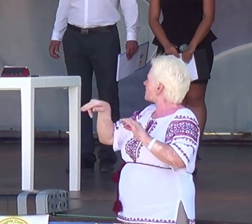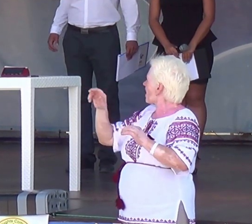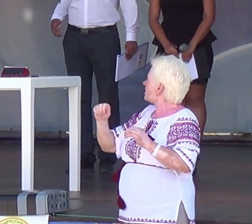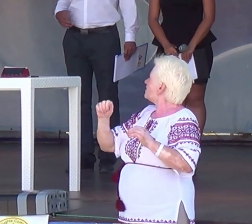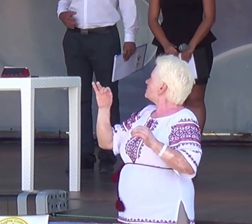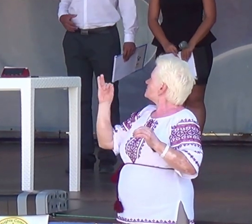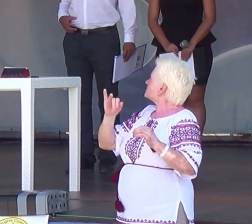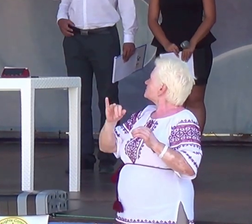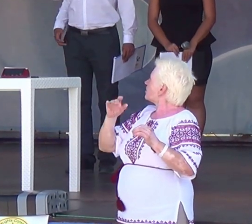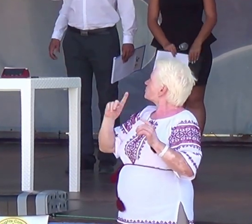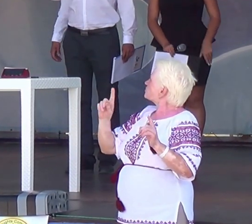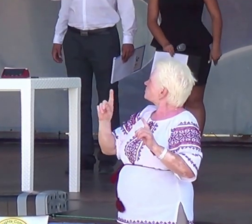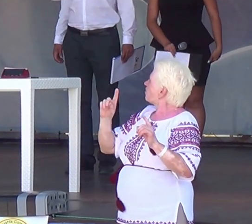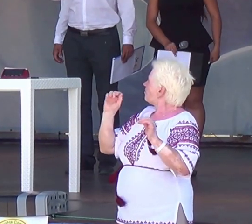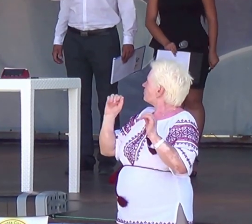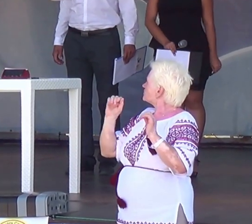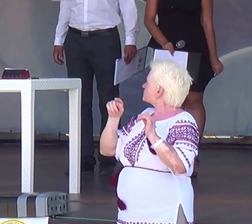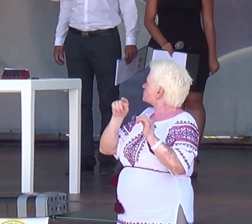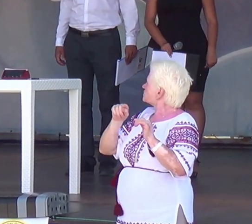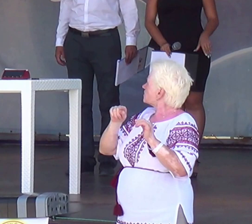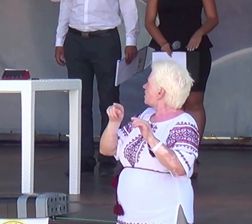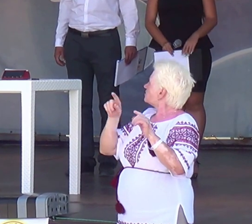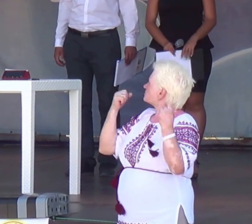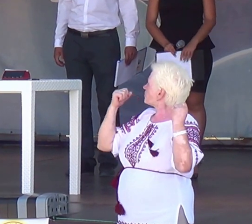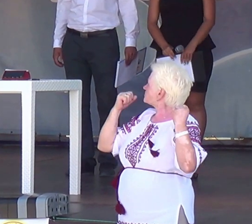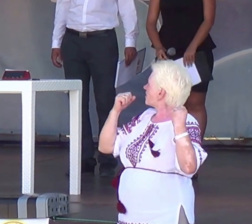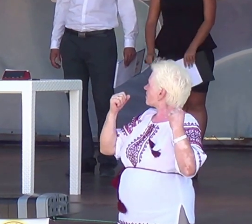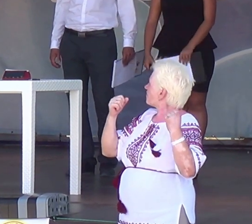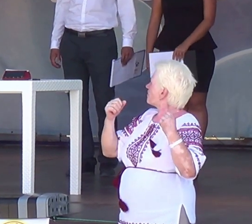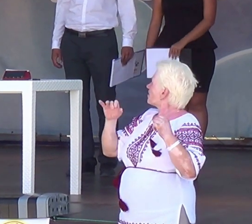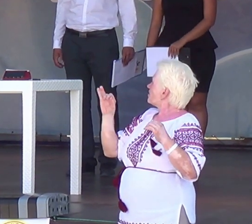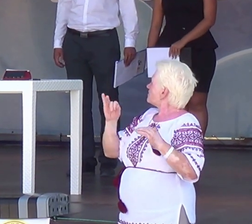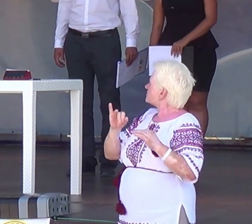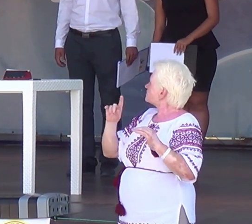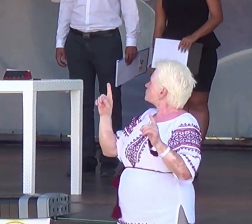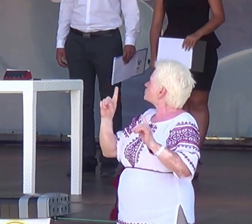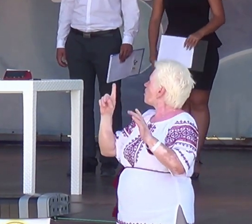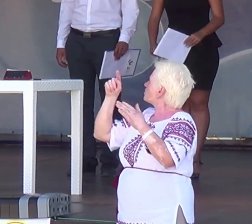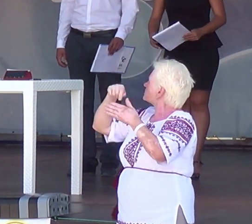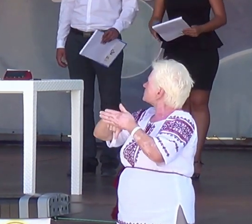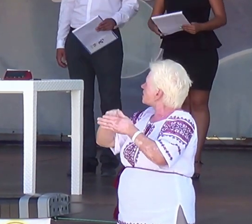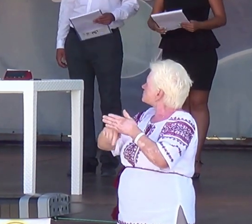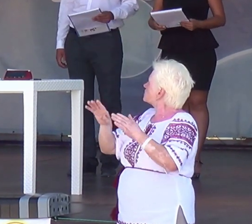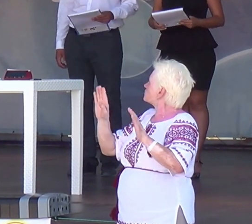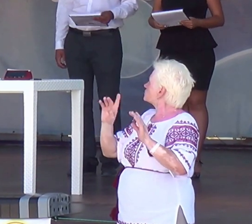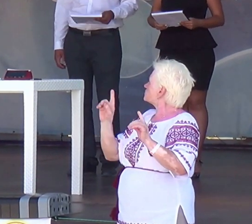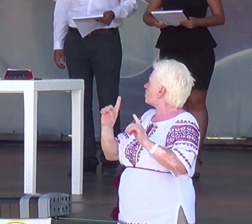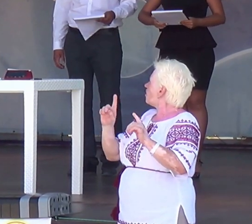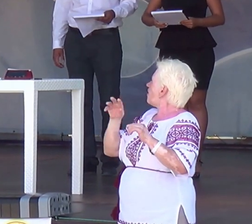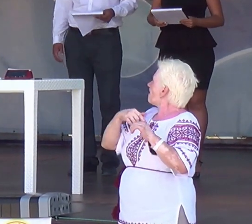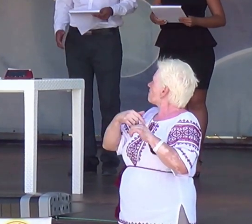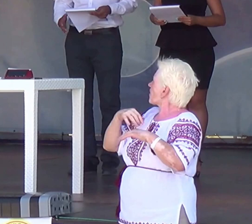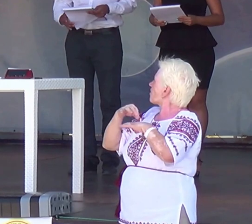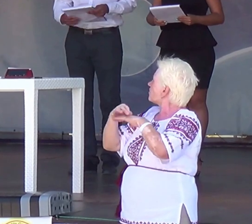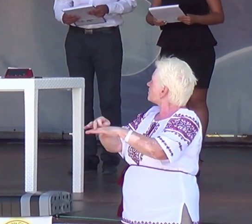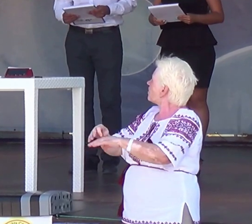и символично, что тут тоже собрались лучшие спортсмены. И хотел бы сказать, что наш чемпионат тоже символичен. Мы проводим